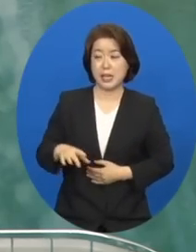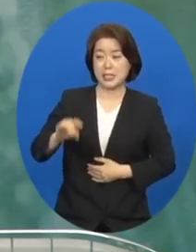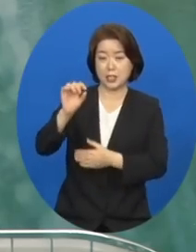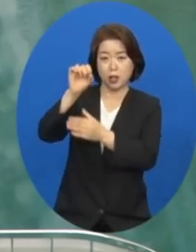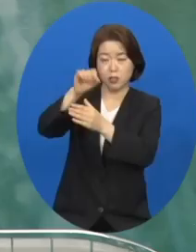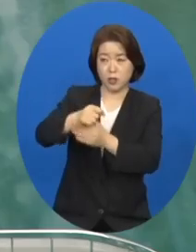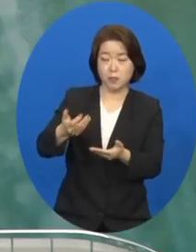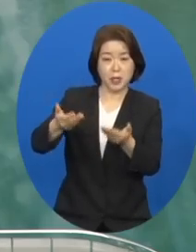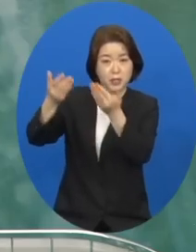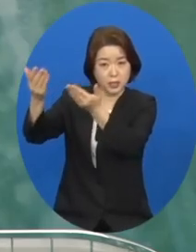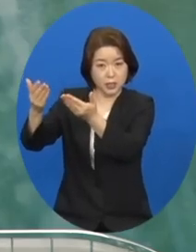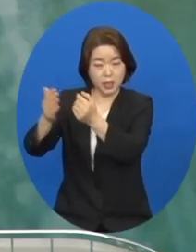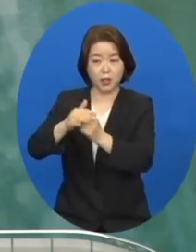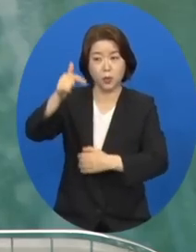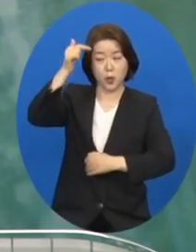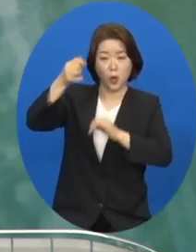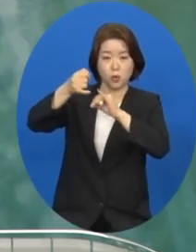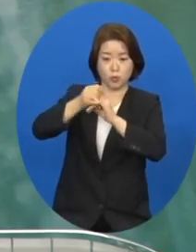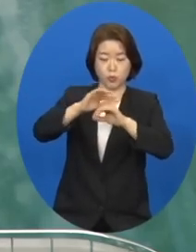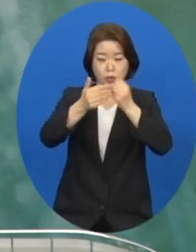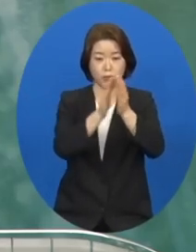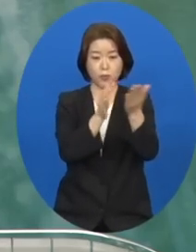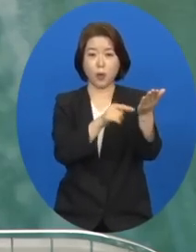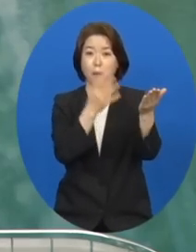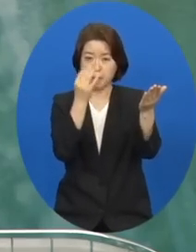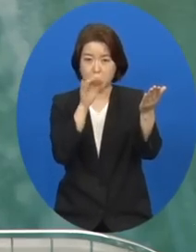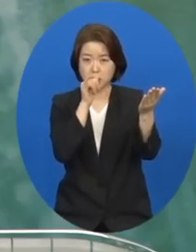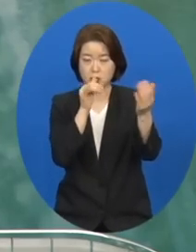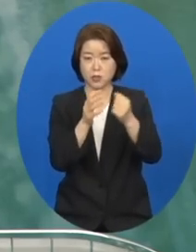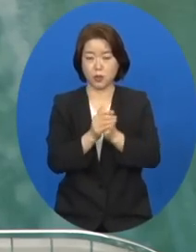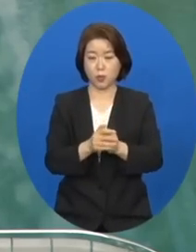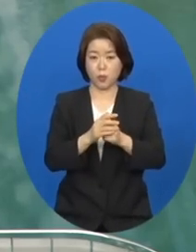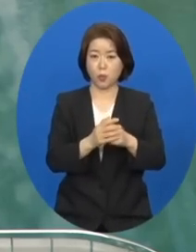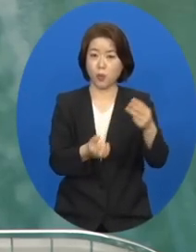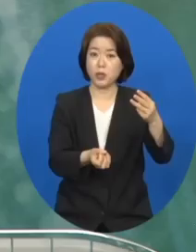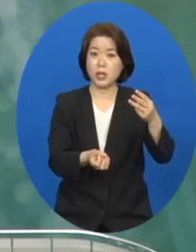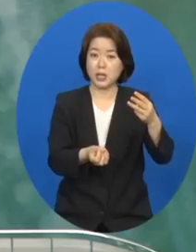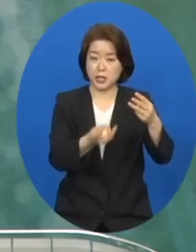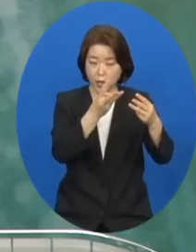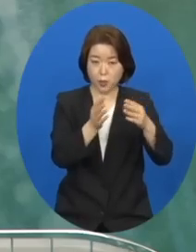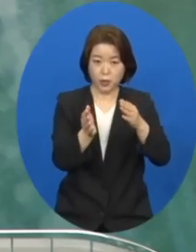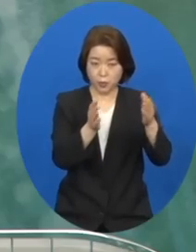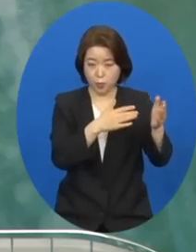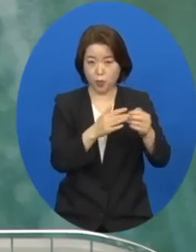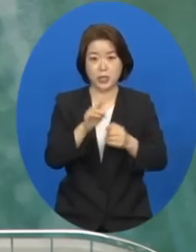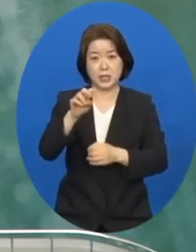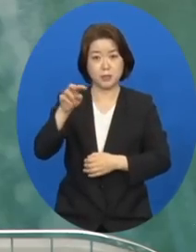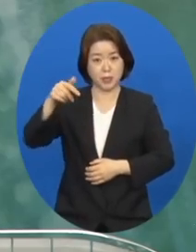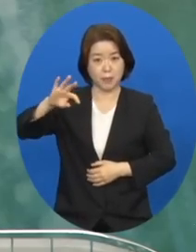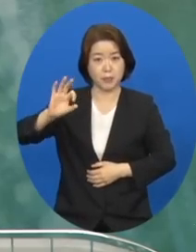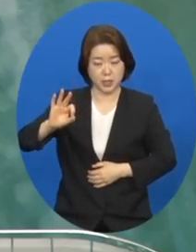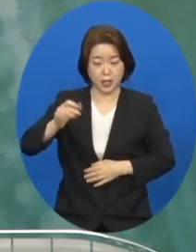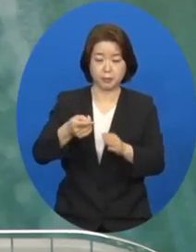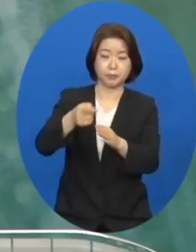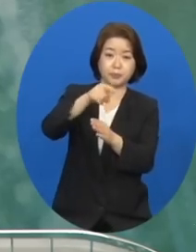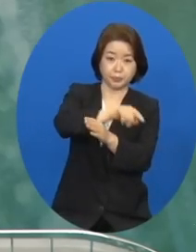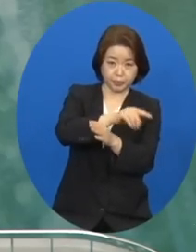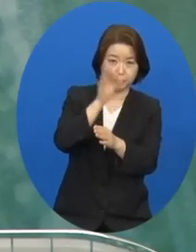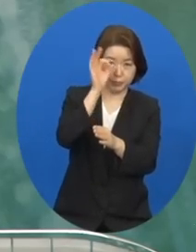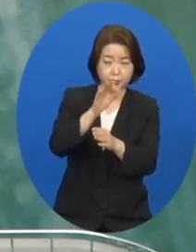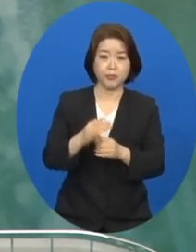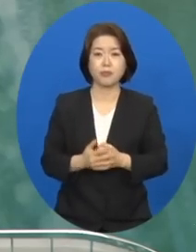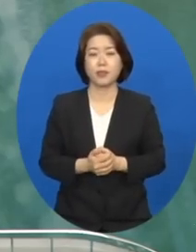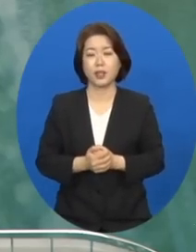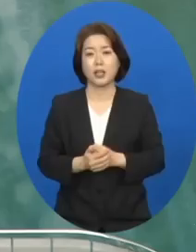굉장히 많이 나옵니다 예를 들어서 맥이 오늘 본문 말고 되어 23장 아 그 앞에 보시면요